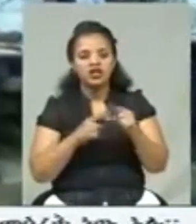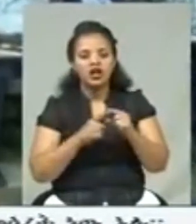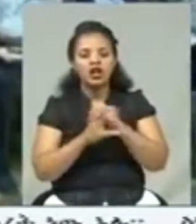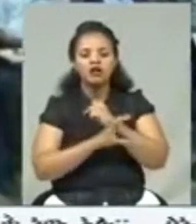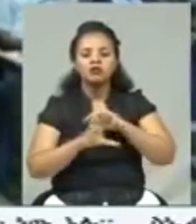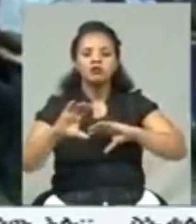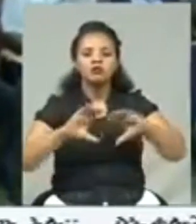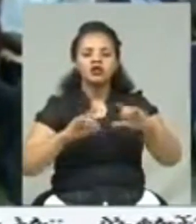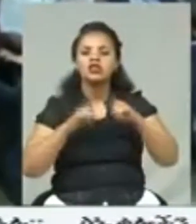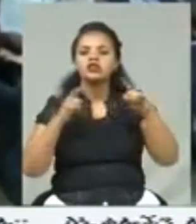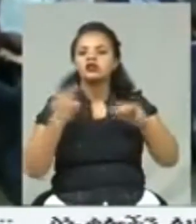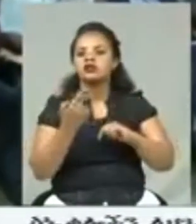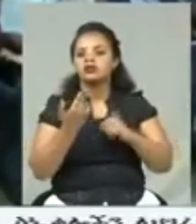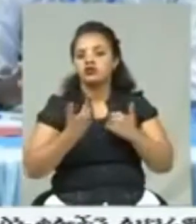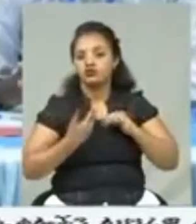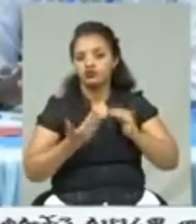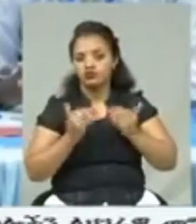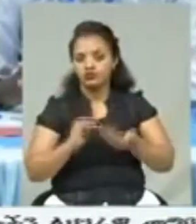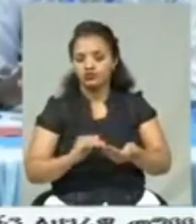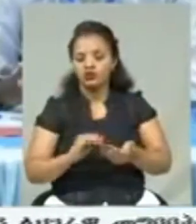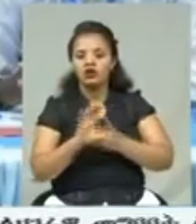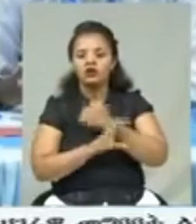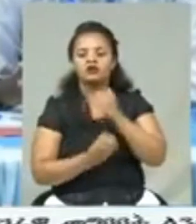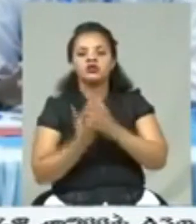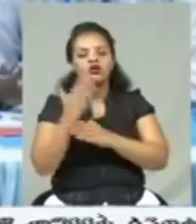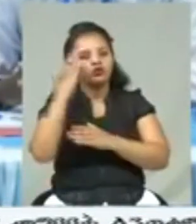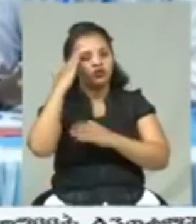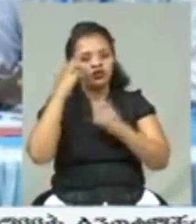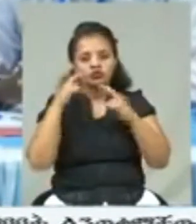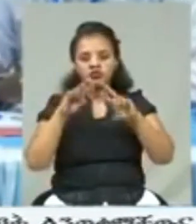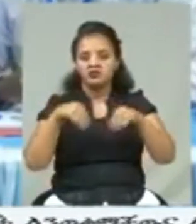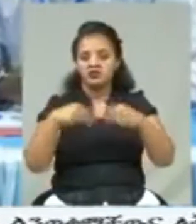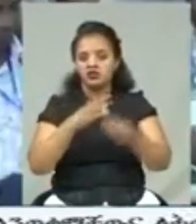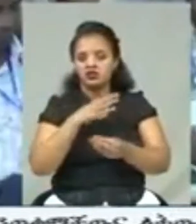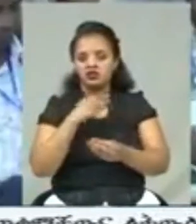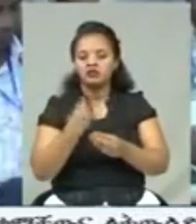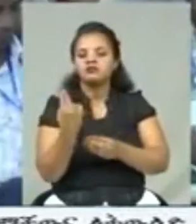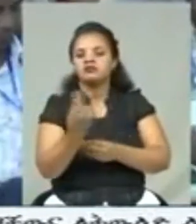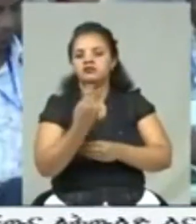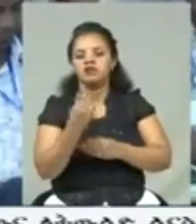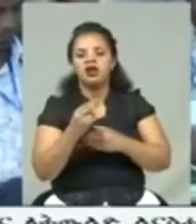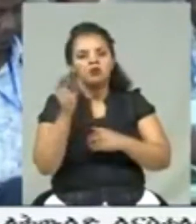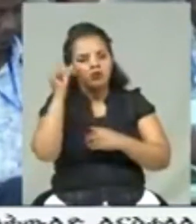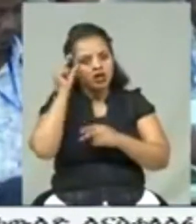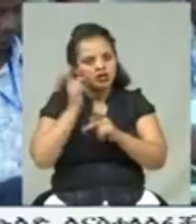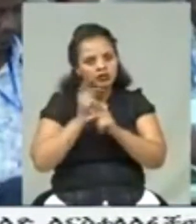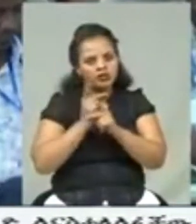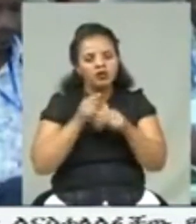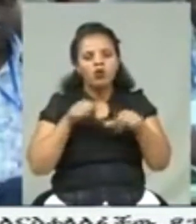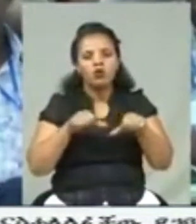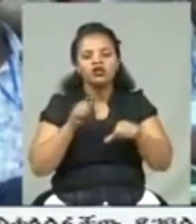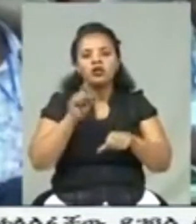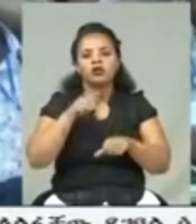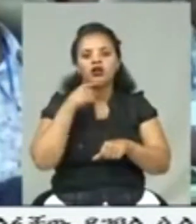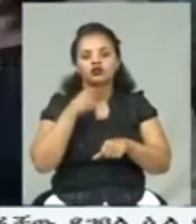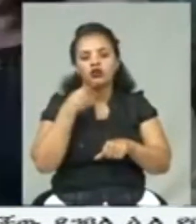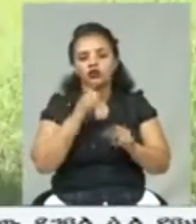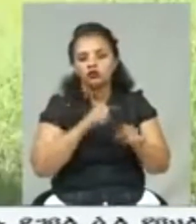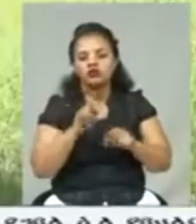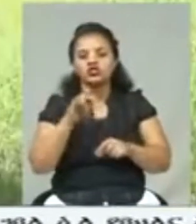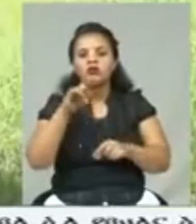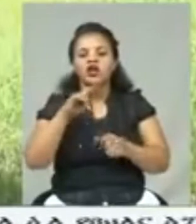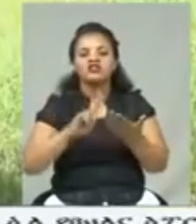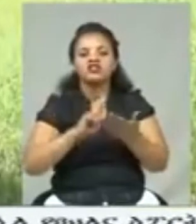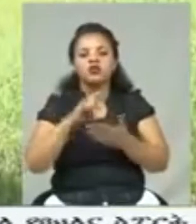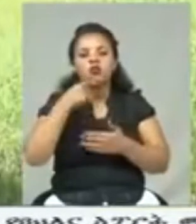ለሀገራዊ መግባባት ትልቅ ጠቀሜታ ያለው በመሆኑ ለሀገር በቀል እውቀቶች ትኩረት በመስጠትና በመጠቀም ባህልን ጠብቀን ማቆየት ይገባል ያሉት ደግሞ በጅማ